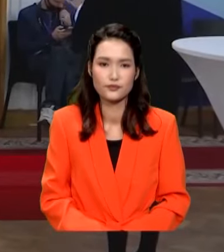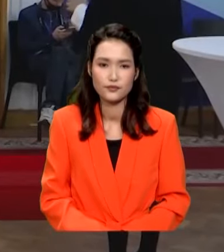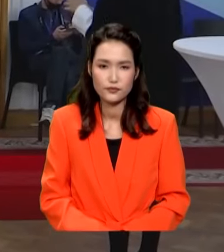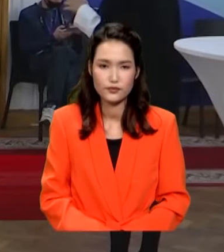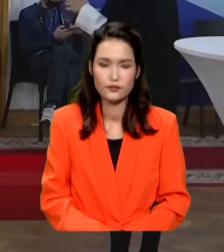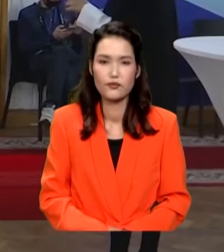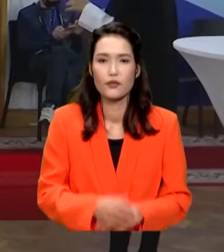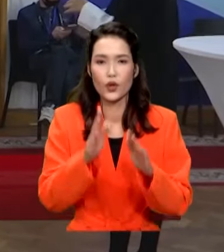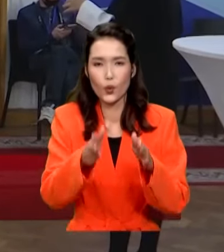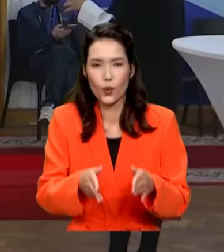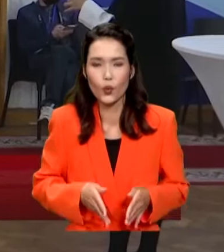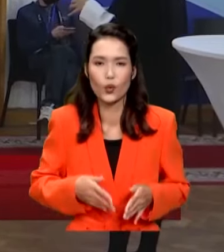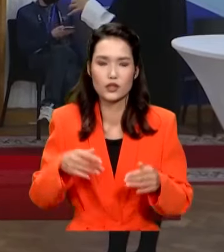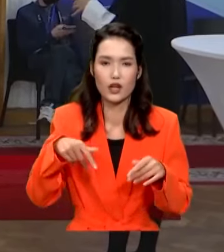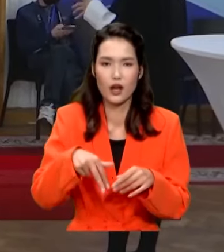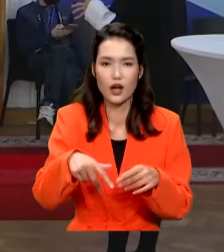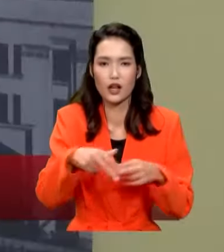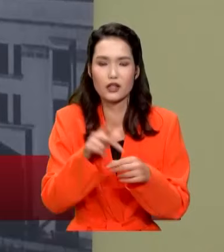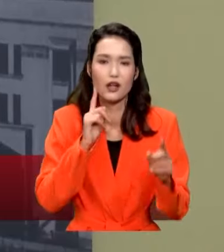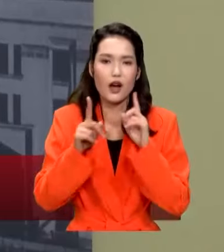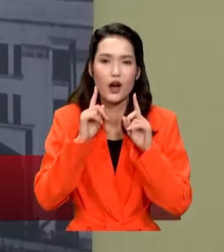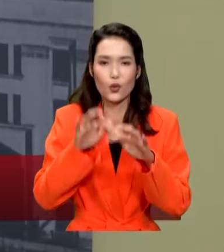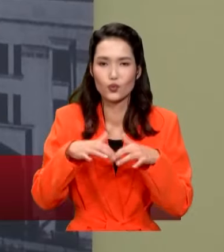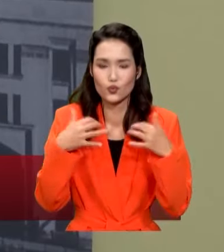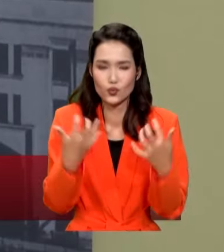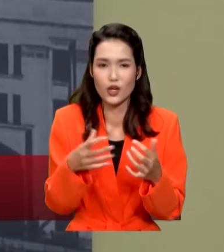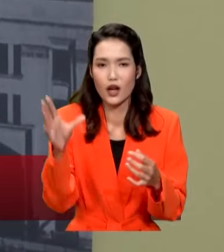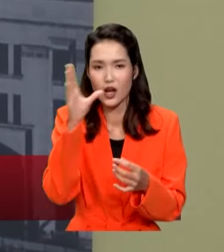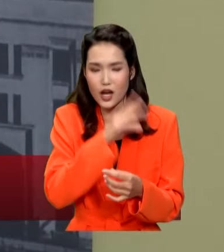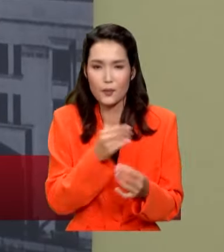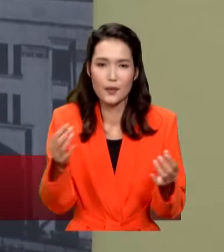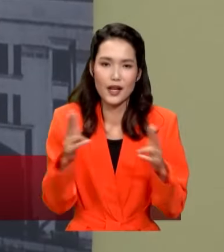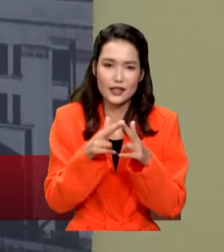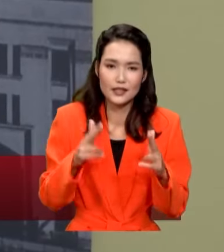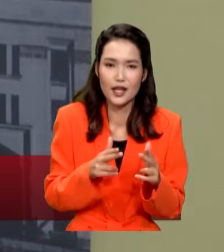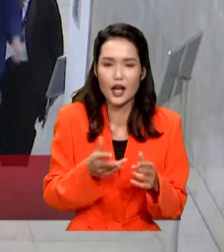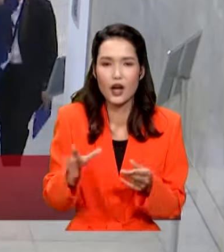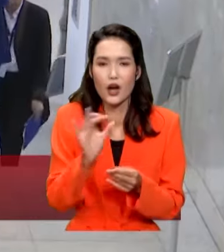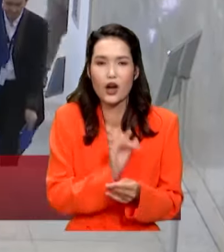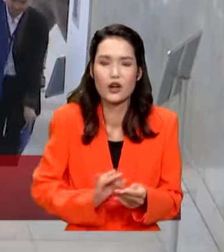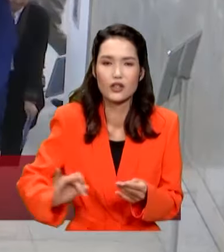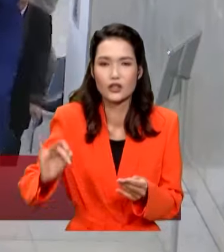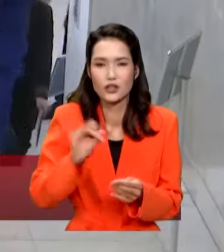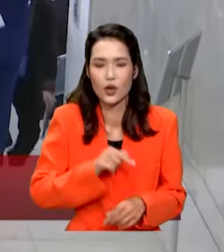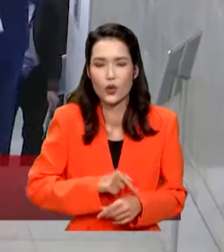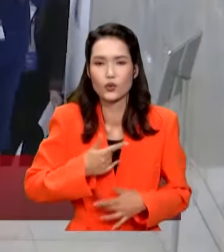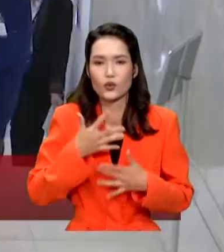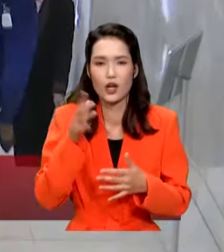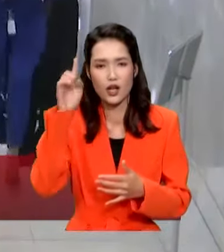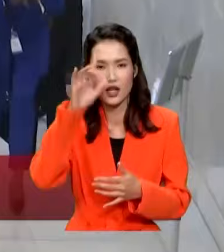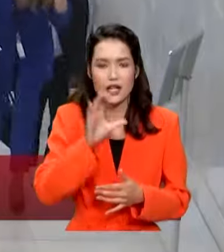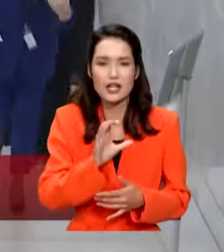Уютные коридоры, просторные кабинеты и аудитории. Каждый уголок в здании КБТУ пропитан историей и духом советских